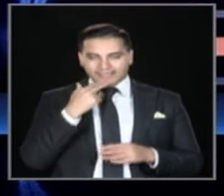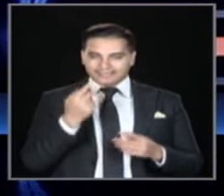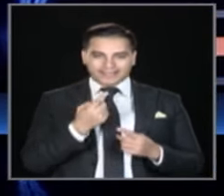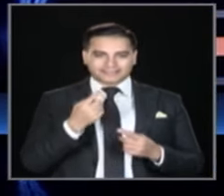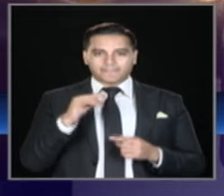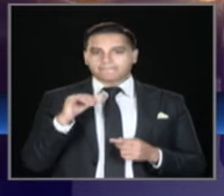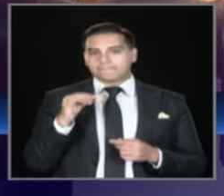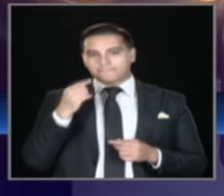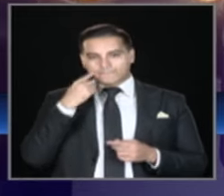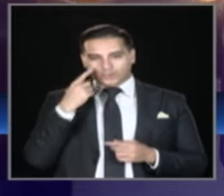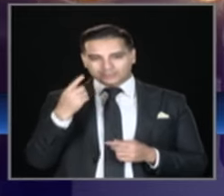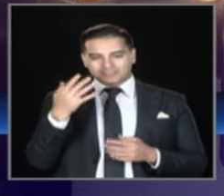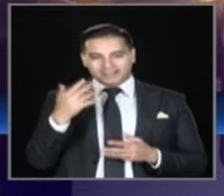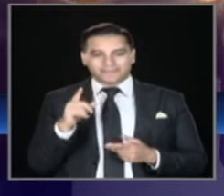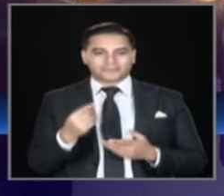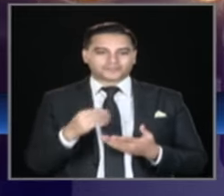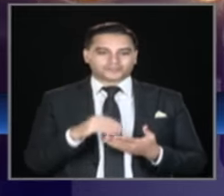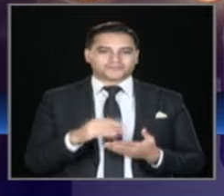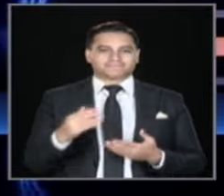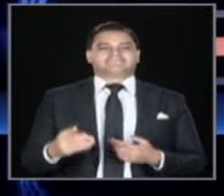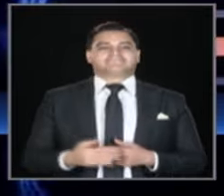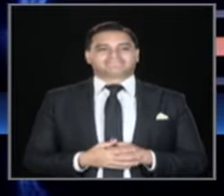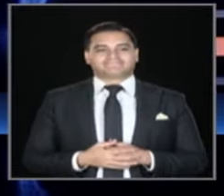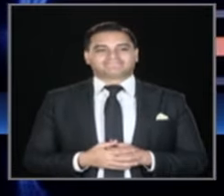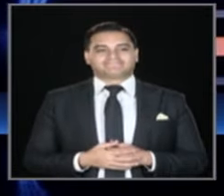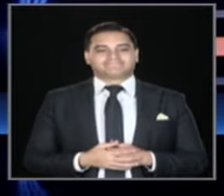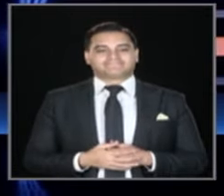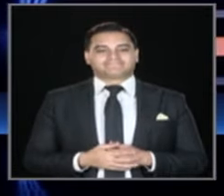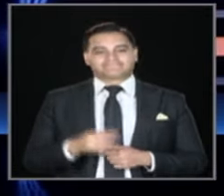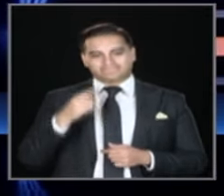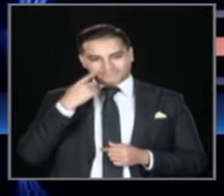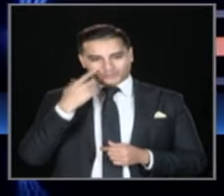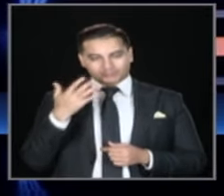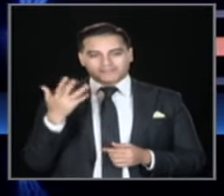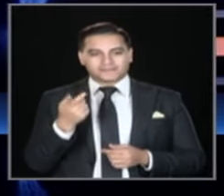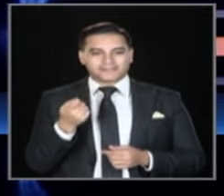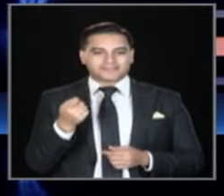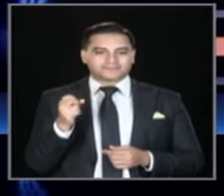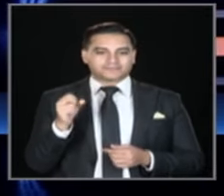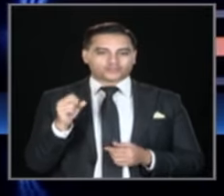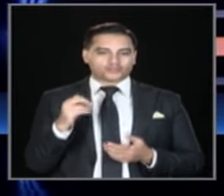محمد مرسي 15 نقطه يا بعلش محمد مرسي بقيت